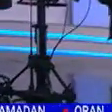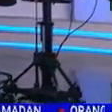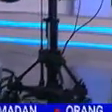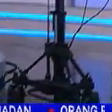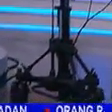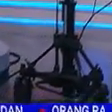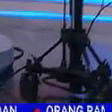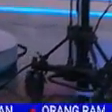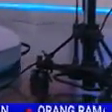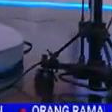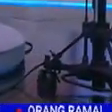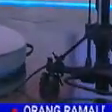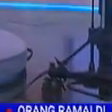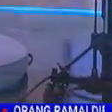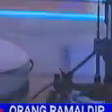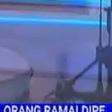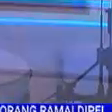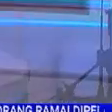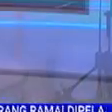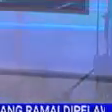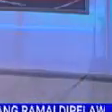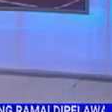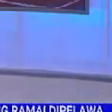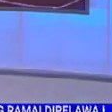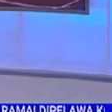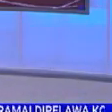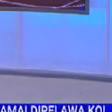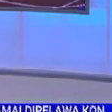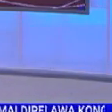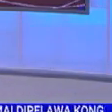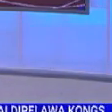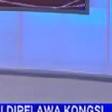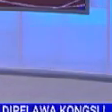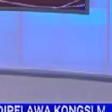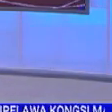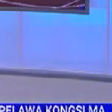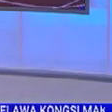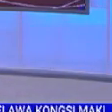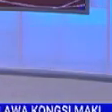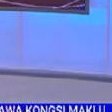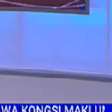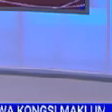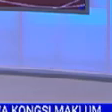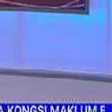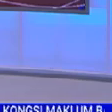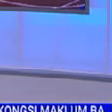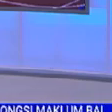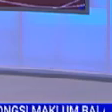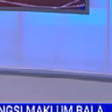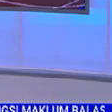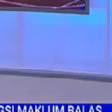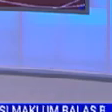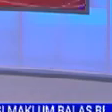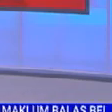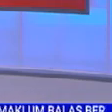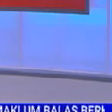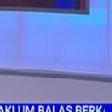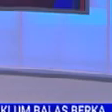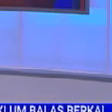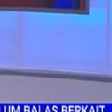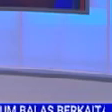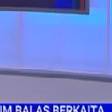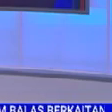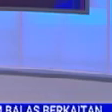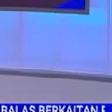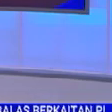Beralih ke perkembangan sukan. Ketua Jurulatih Harimau Melaya Tan Chin Ho meluahkan kebimbangan andai pertahanannya Syahrul Saad tidak